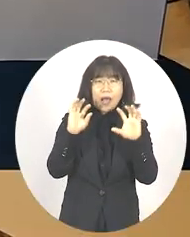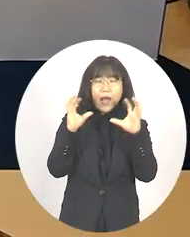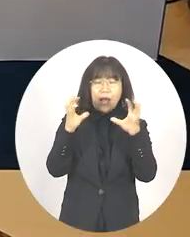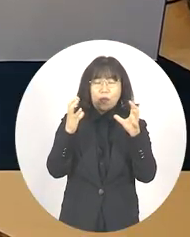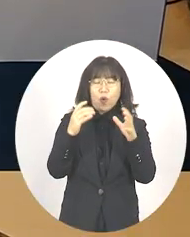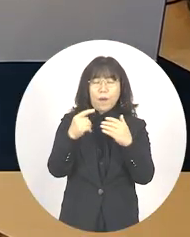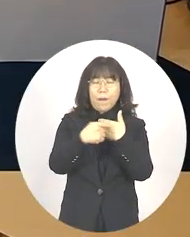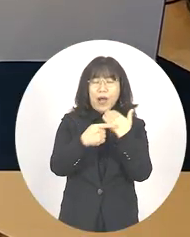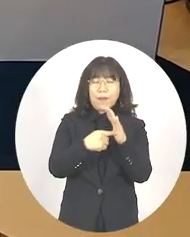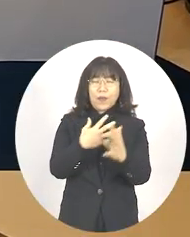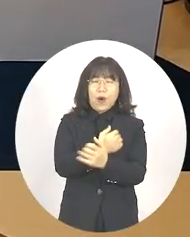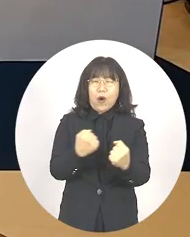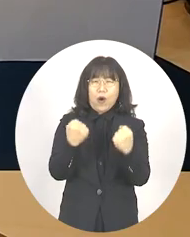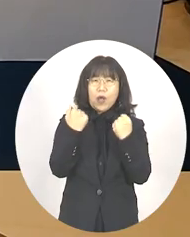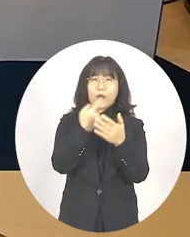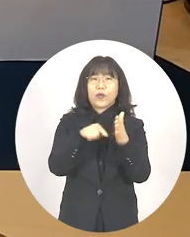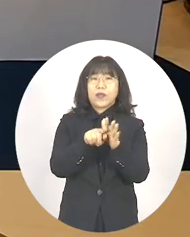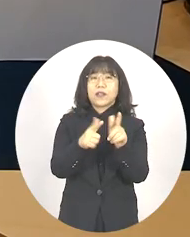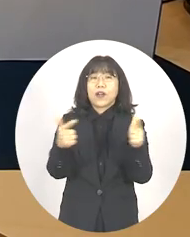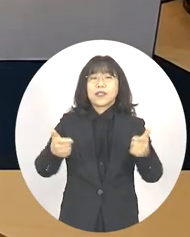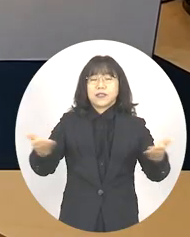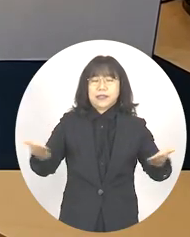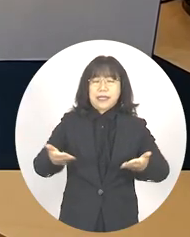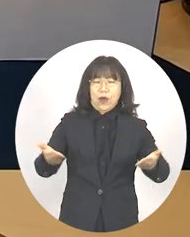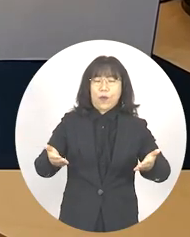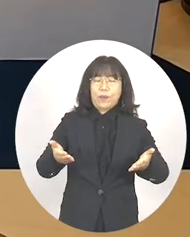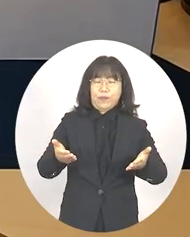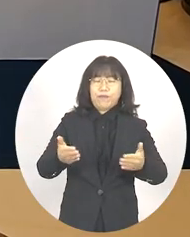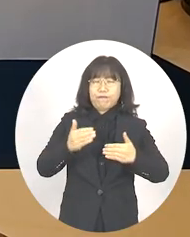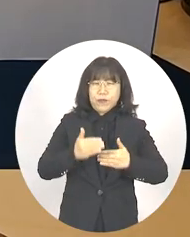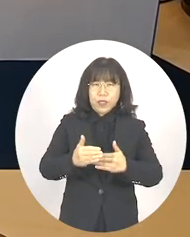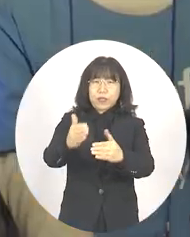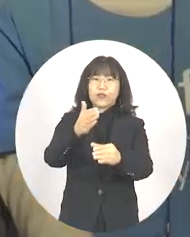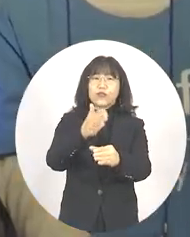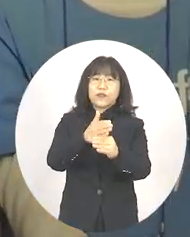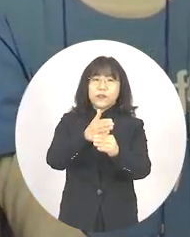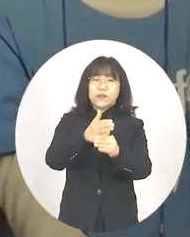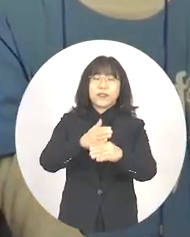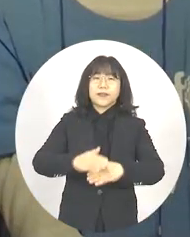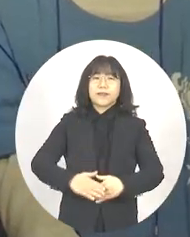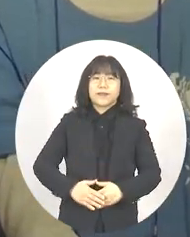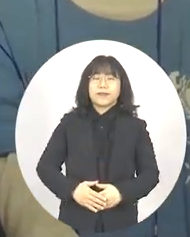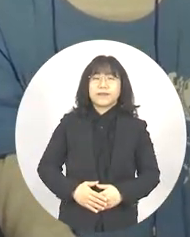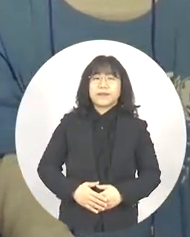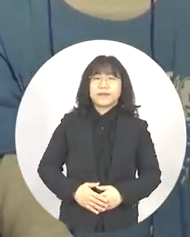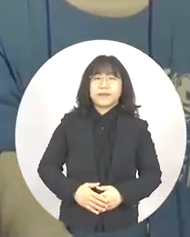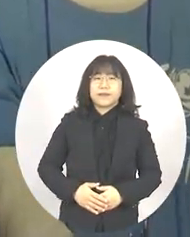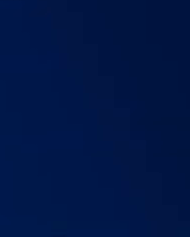아동 청소년의 마음 건강 증진을 위한 다양한 사업을 펼쳐나가고 있습니다.